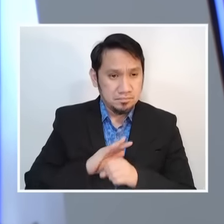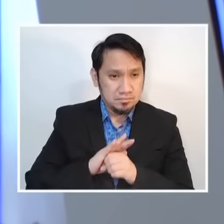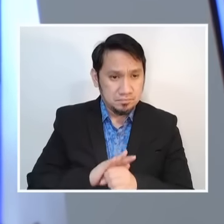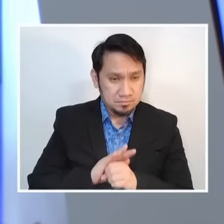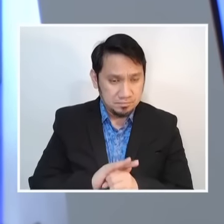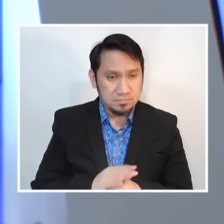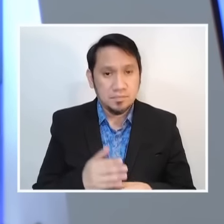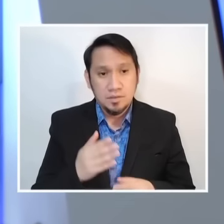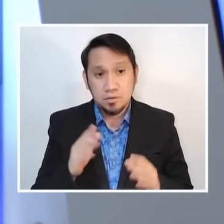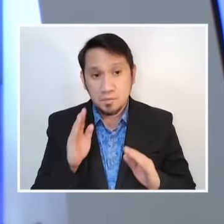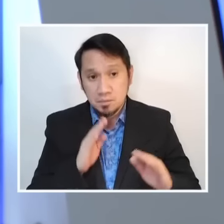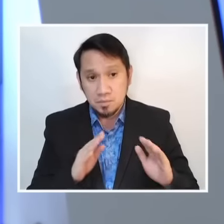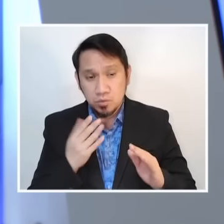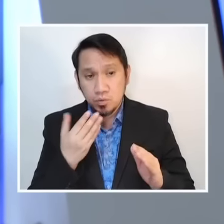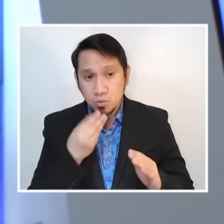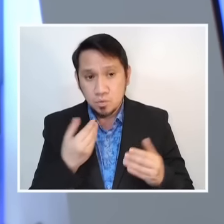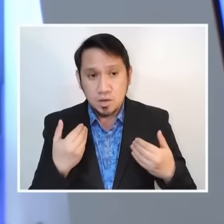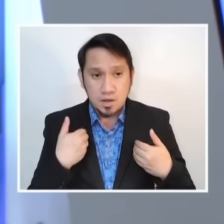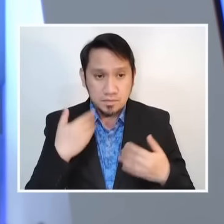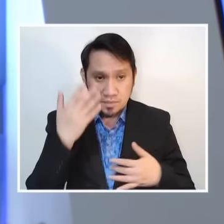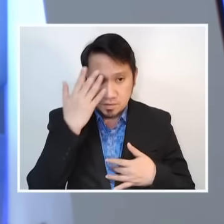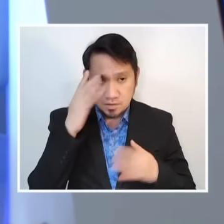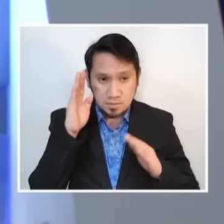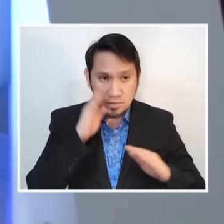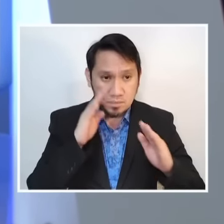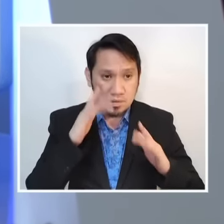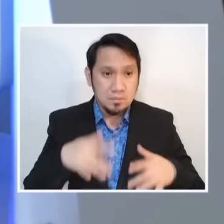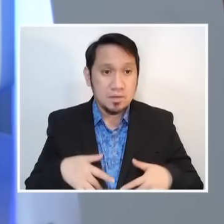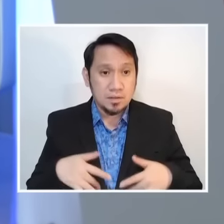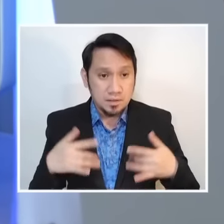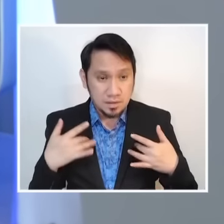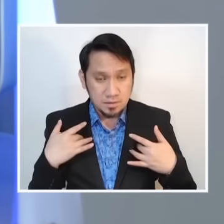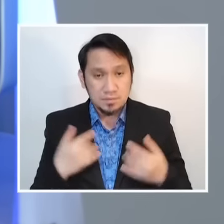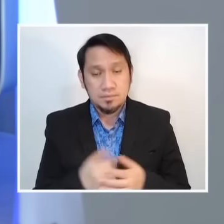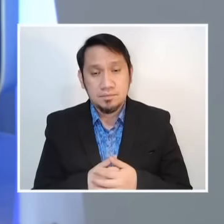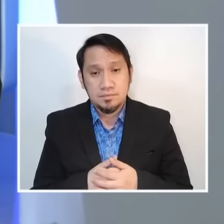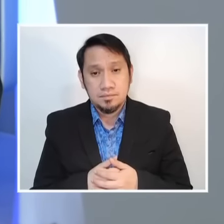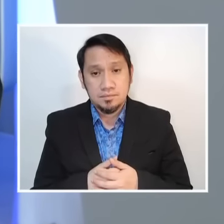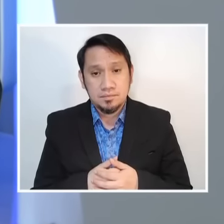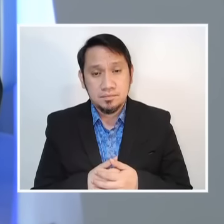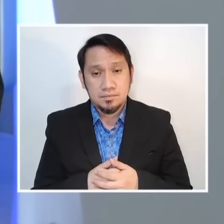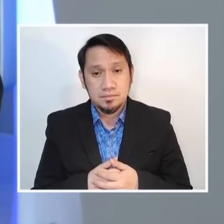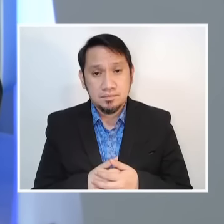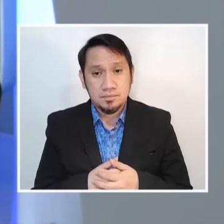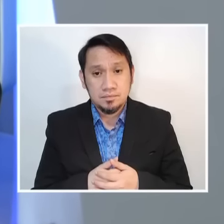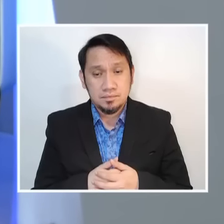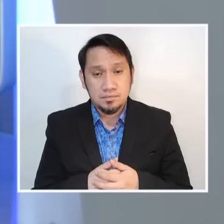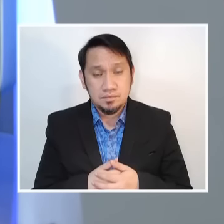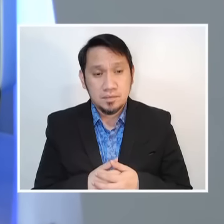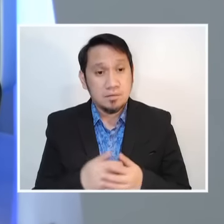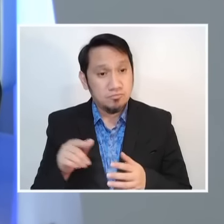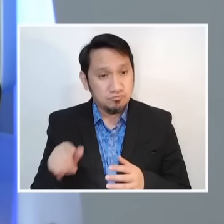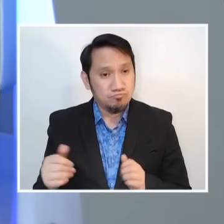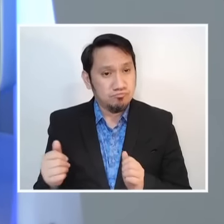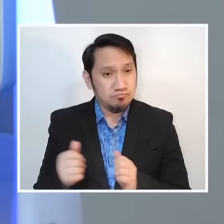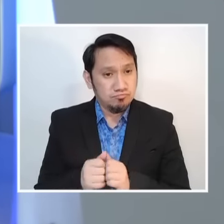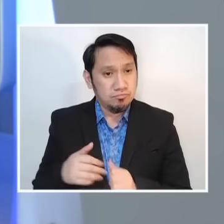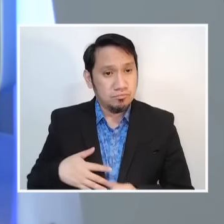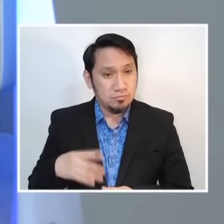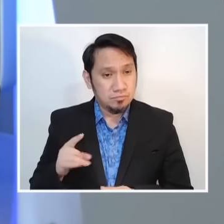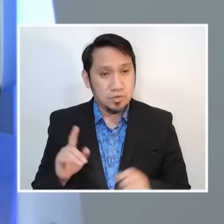na may pinagdaraan ng sakit o problema sa buhay. At isa sa maituturing na companion dog ang breed